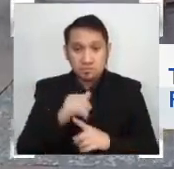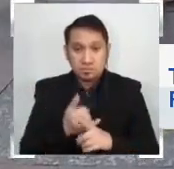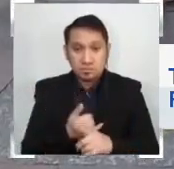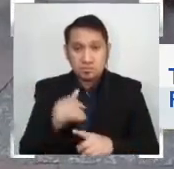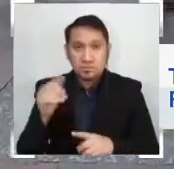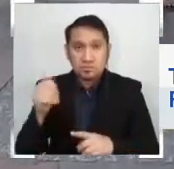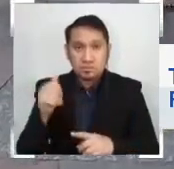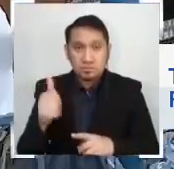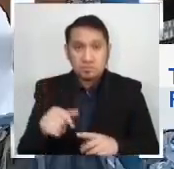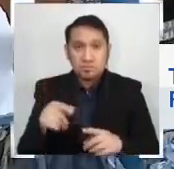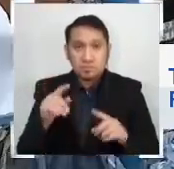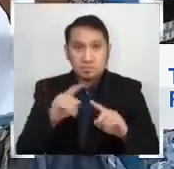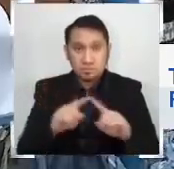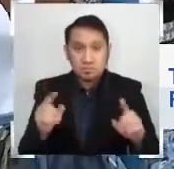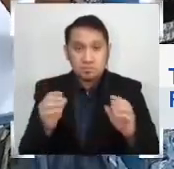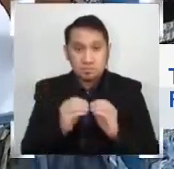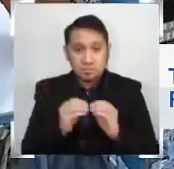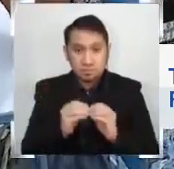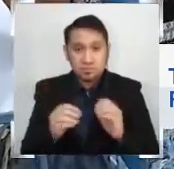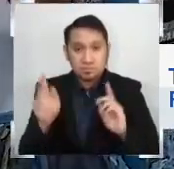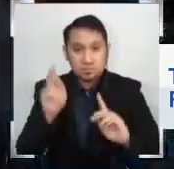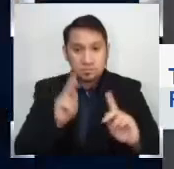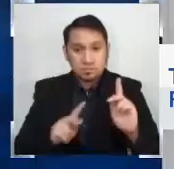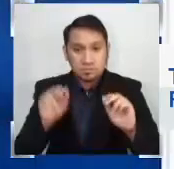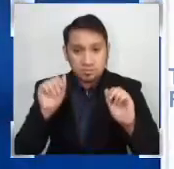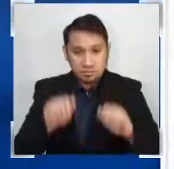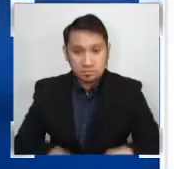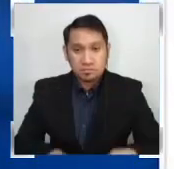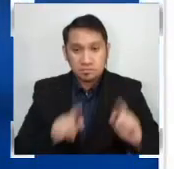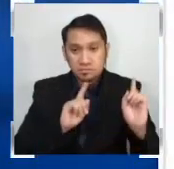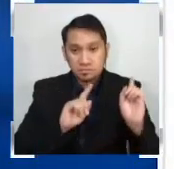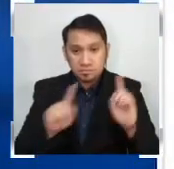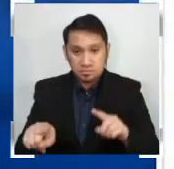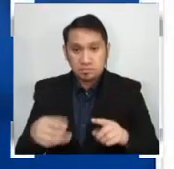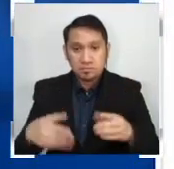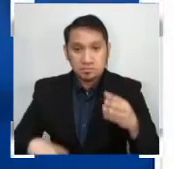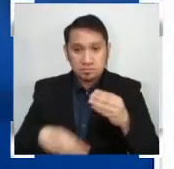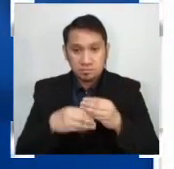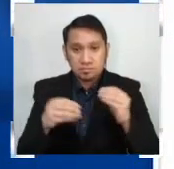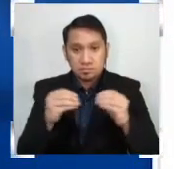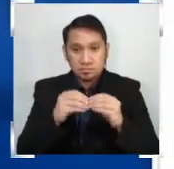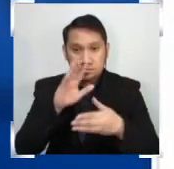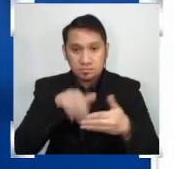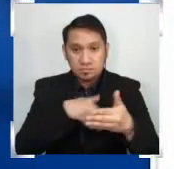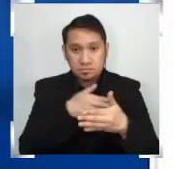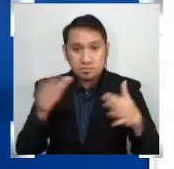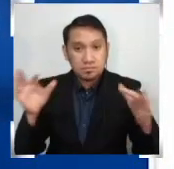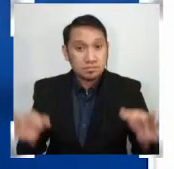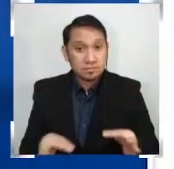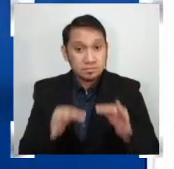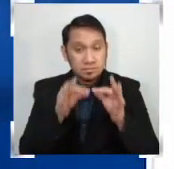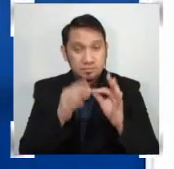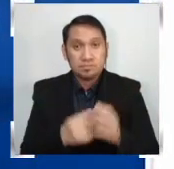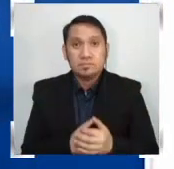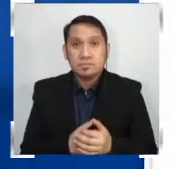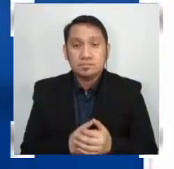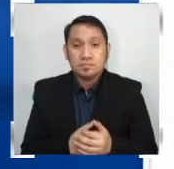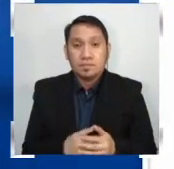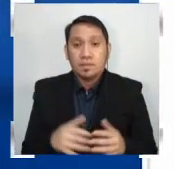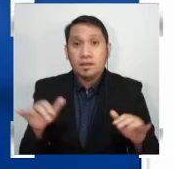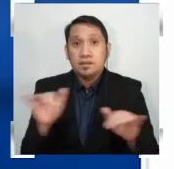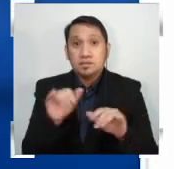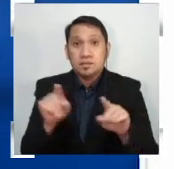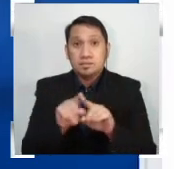mas maraming deboto ang makapasok ng simbahan. Bukod sa simbahan ng Quiapo, sarado hanggang January 14 ang National Shrine of St.